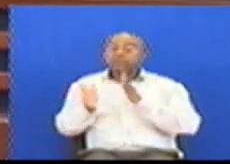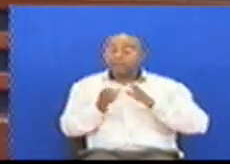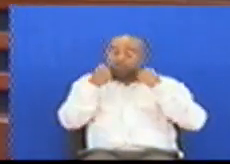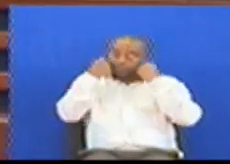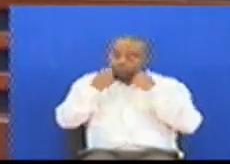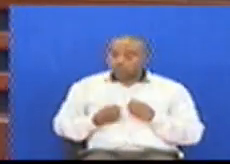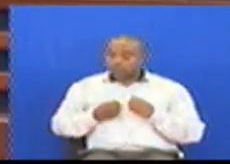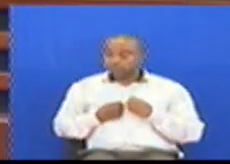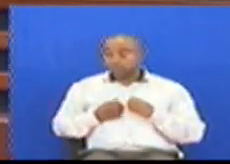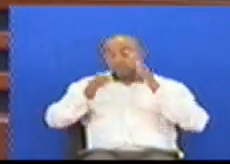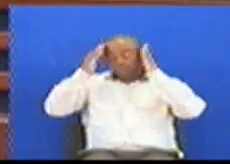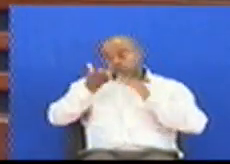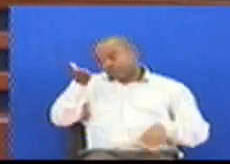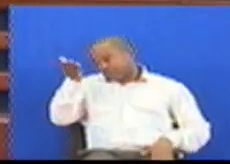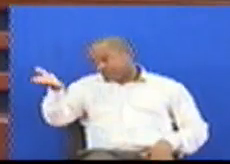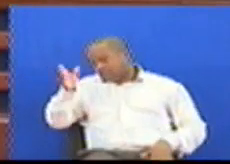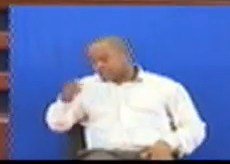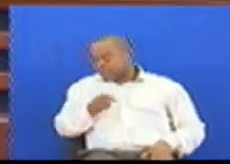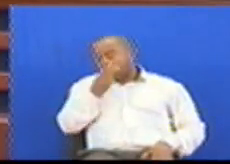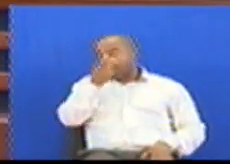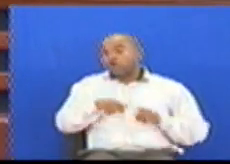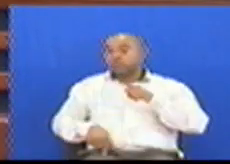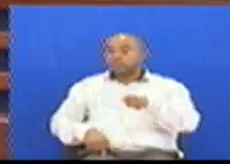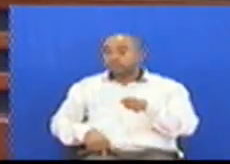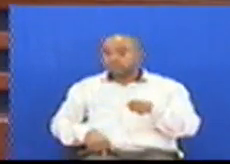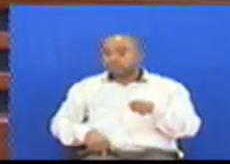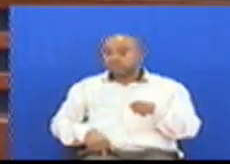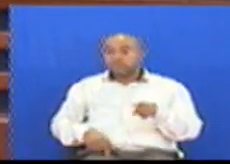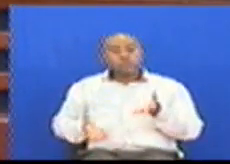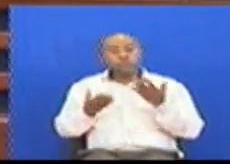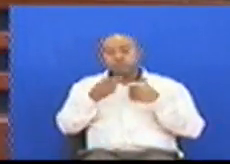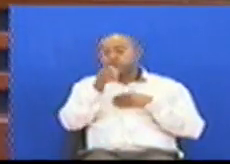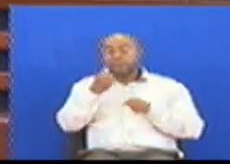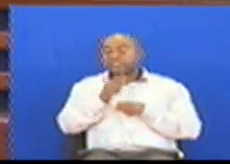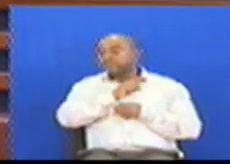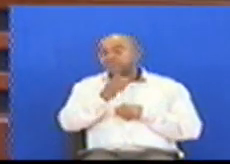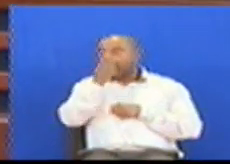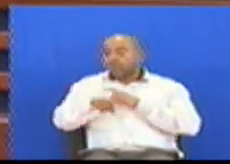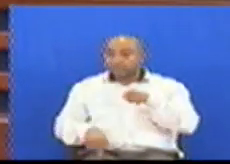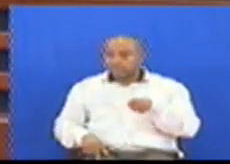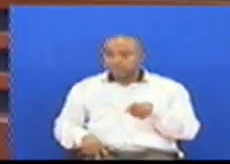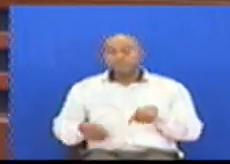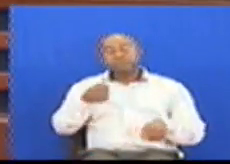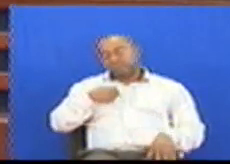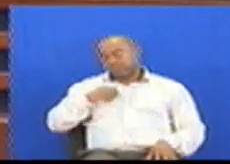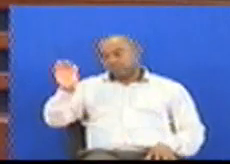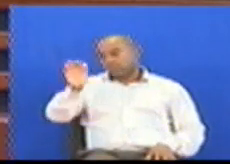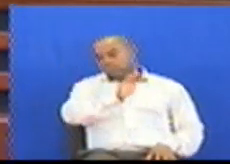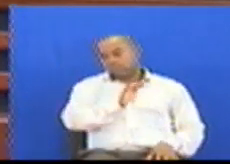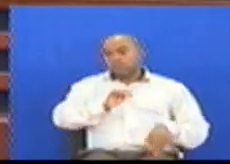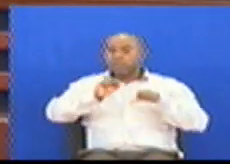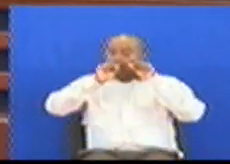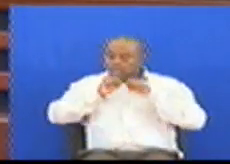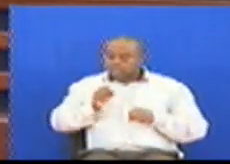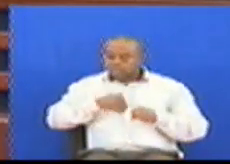na speaker, haya ni maono ambayo huwezi tu kupata kazi hii bila kuwa na maono. Na mimi niwaambie wenzangu lazima